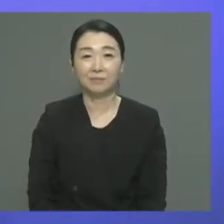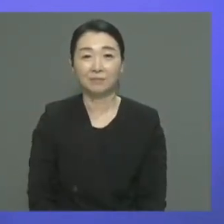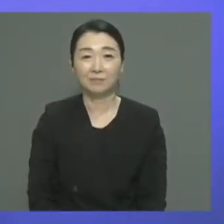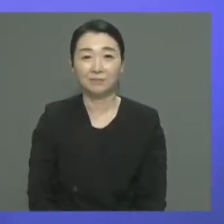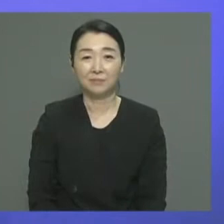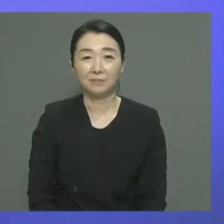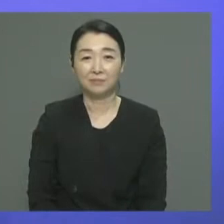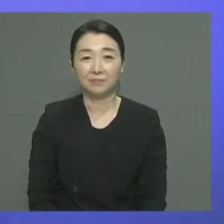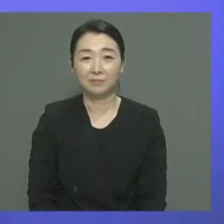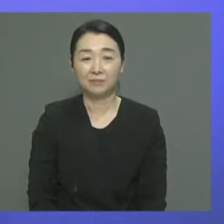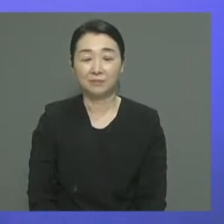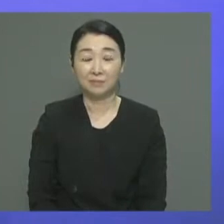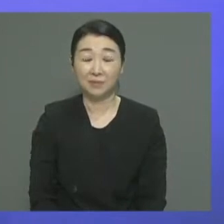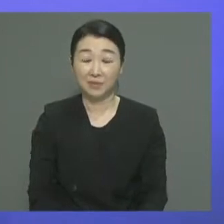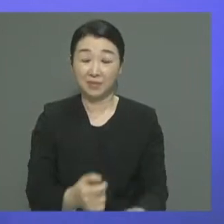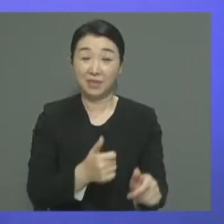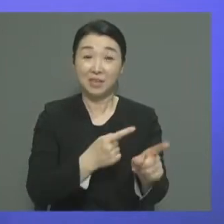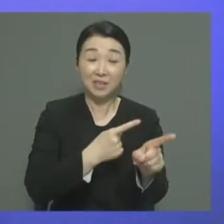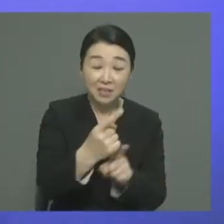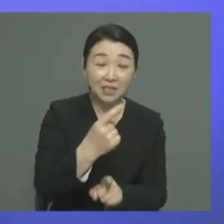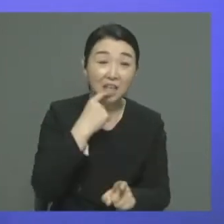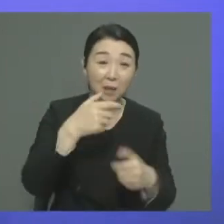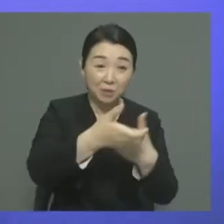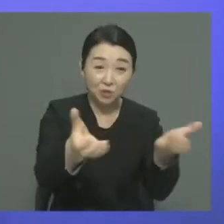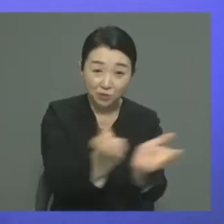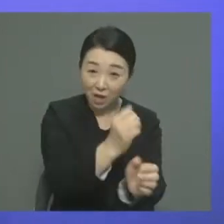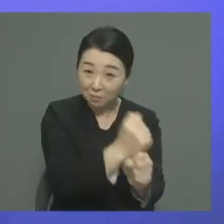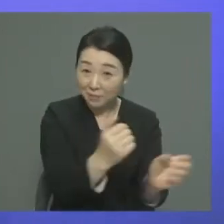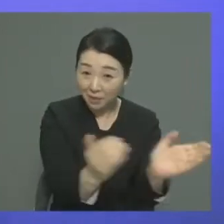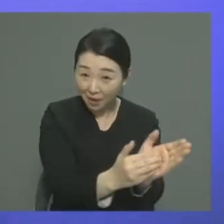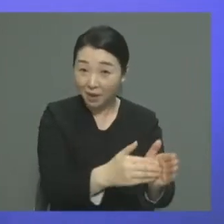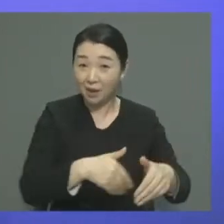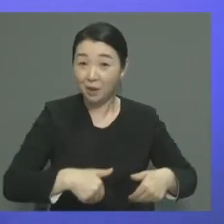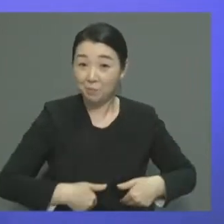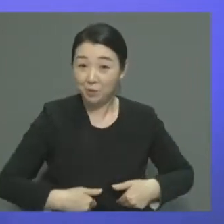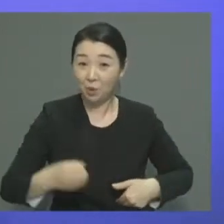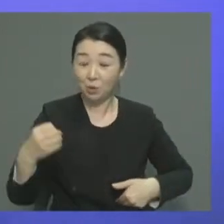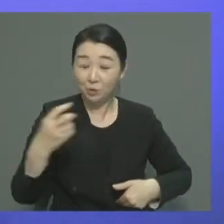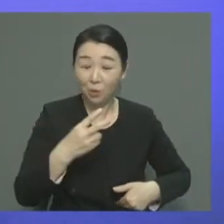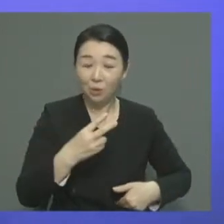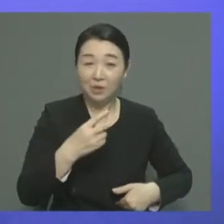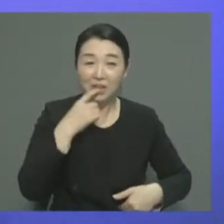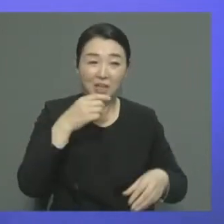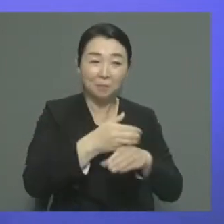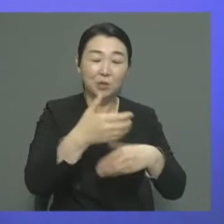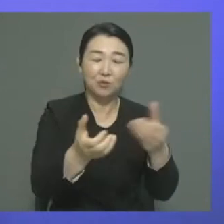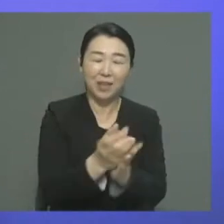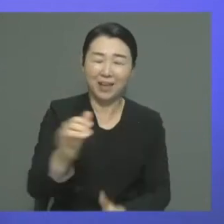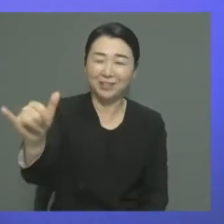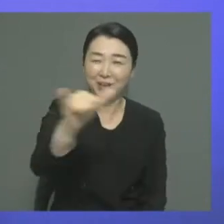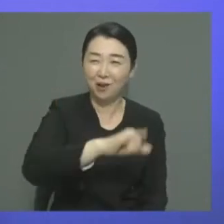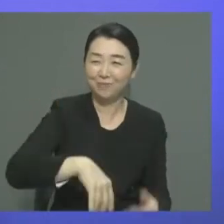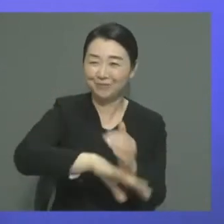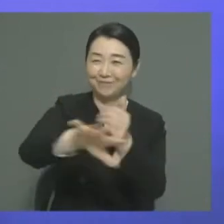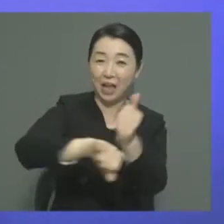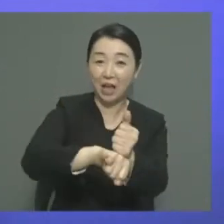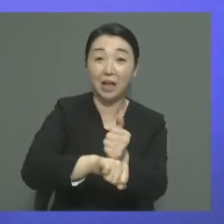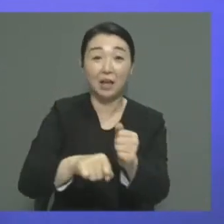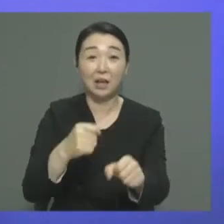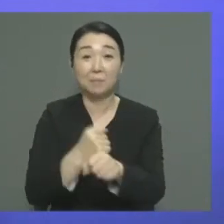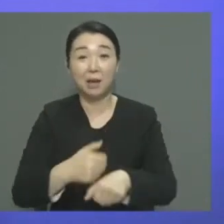얘긴 이기는 민주당을 만들고 민주당을 전국 정당으로 만들어내고 강력한